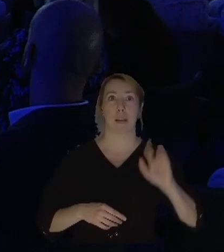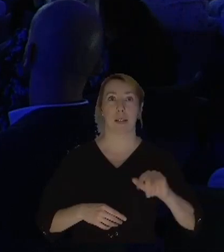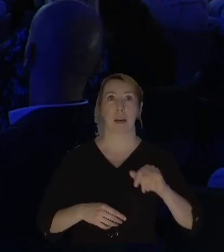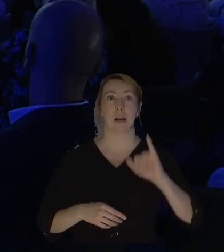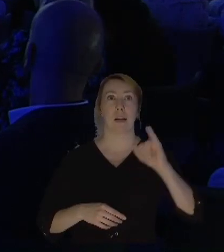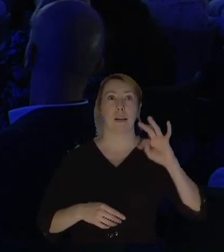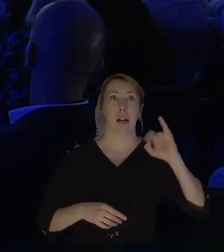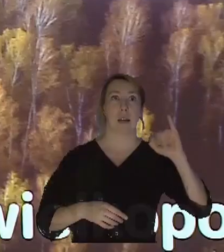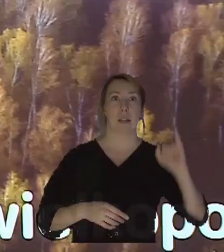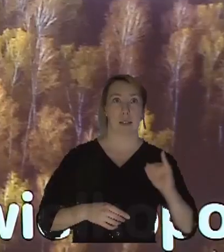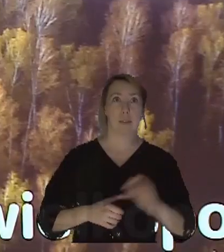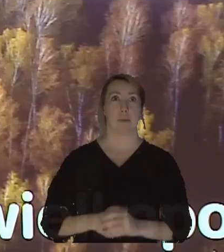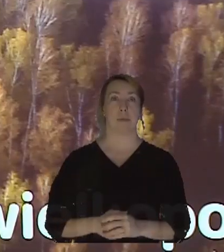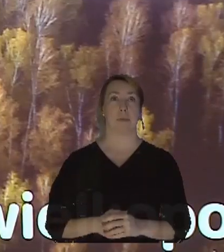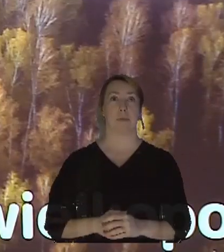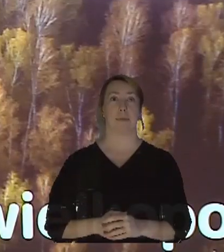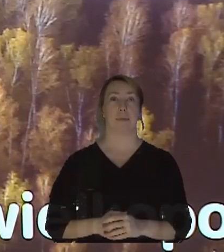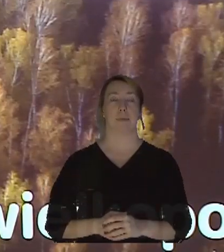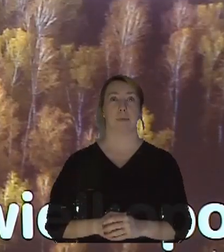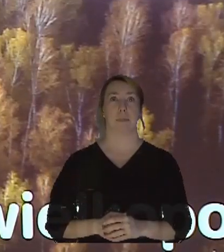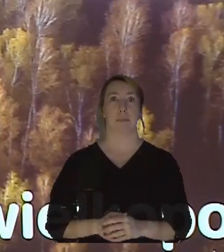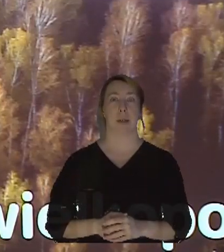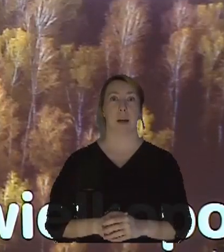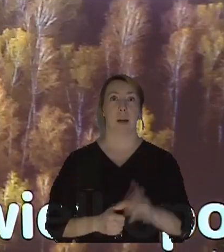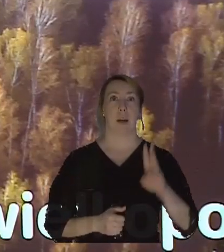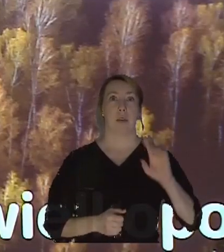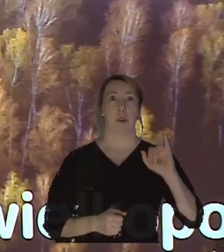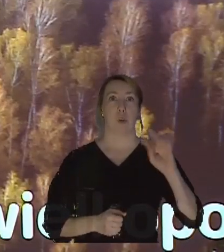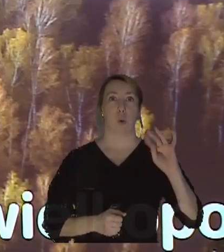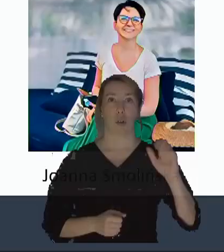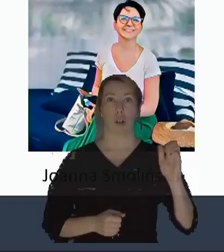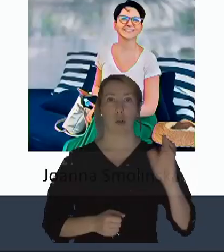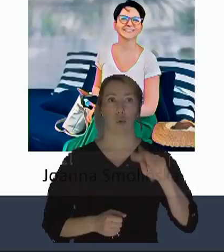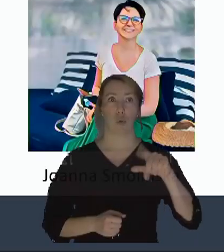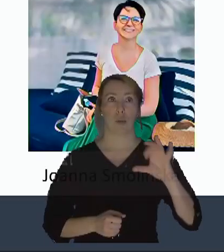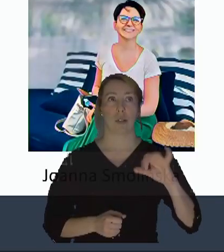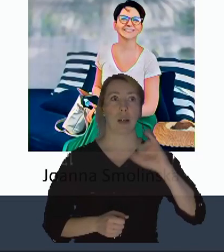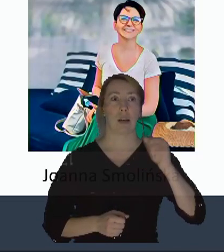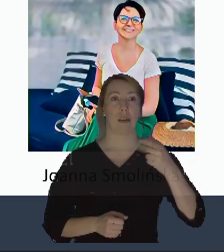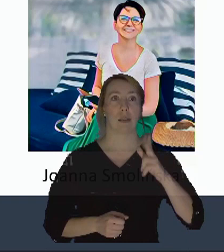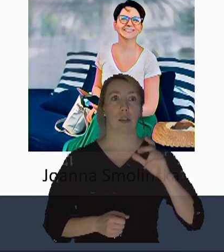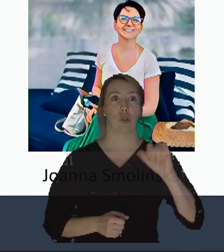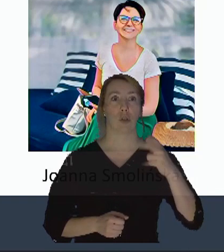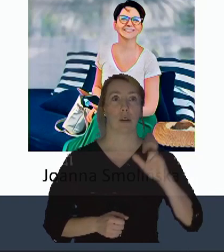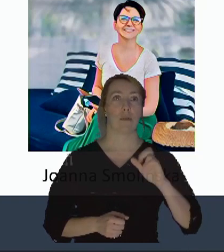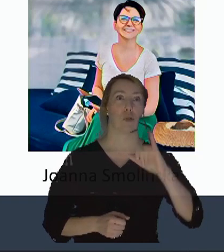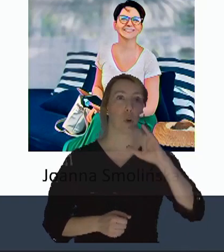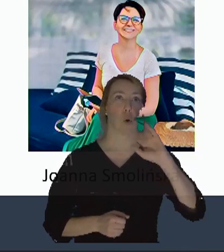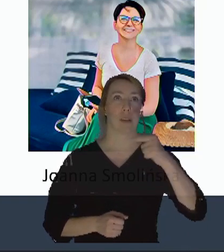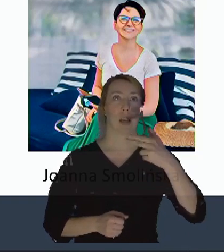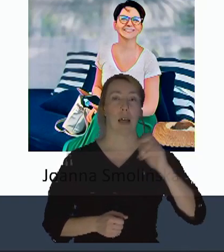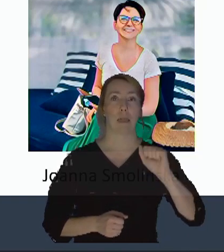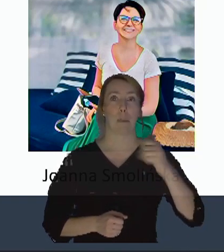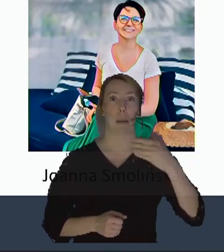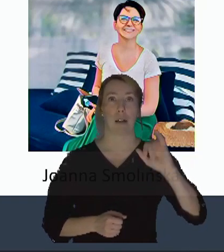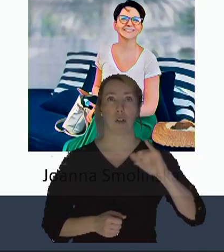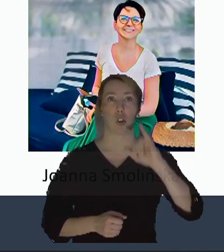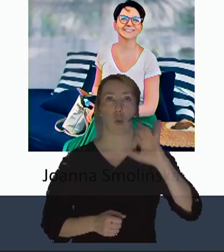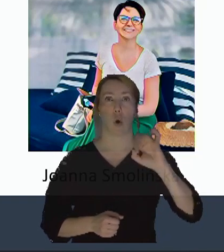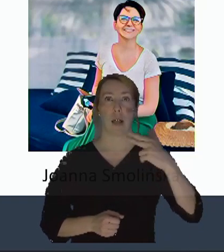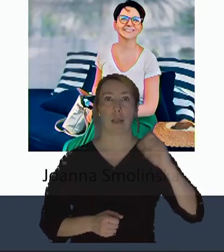Tajgi, jak państwo widzicie na zdjęciu, Wiktoria Szulc, Jacek Cieślewicz, Roxana Majer, Joanna